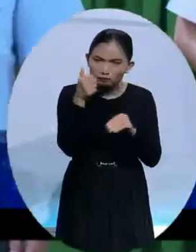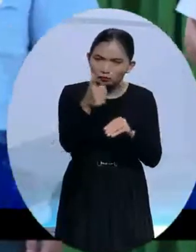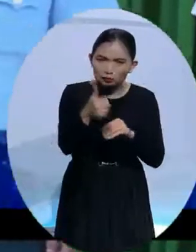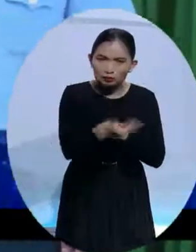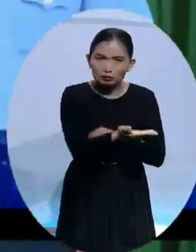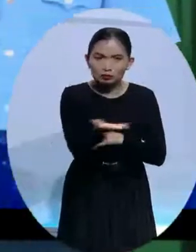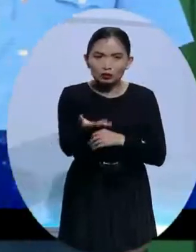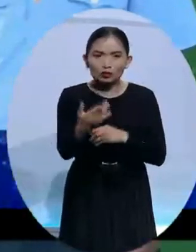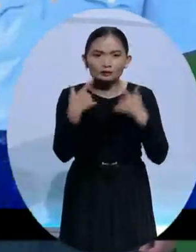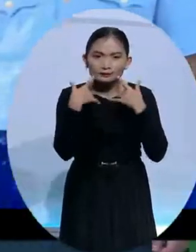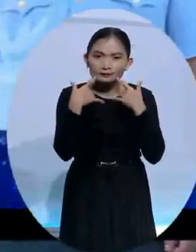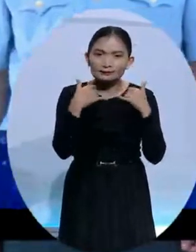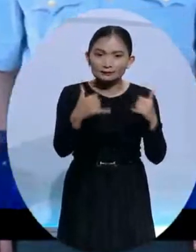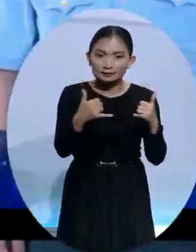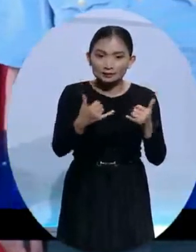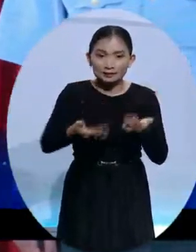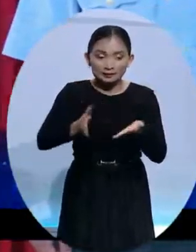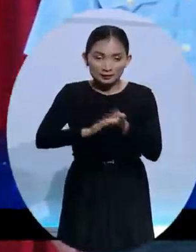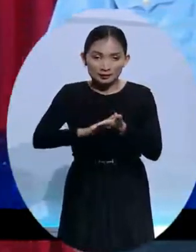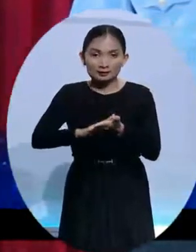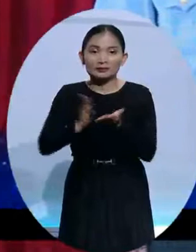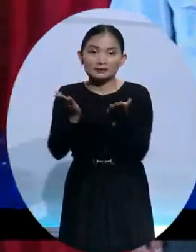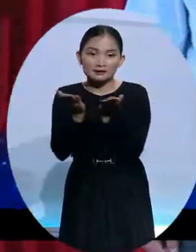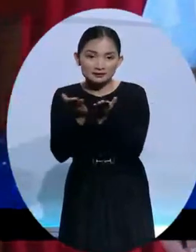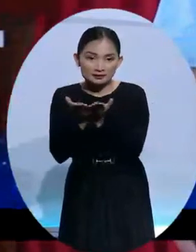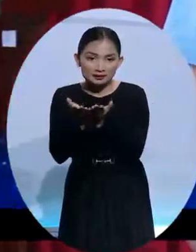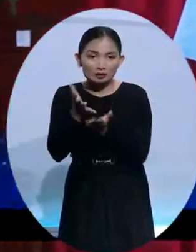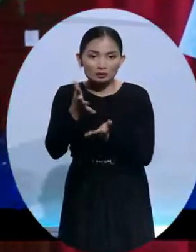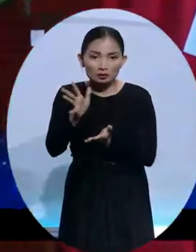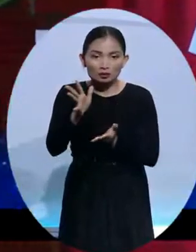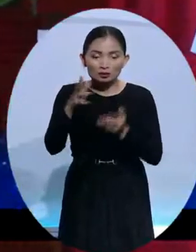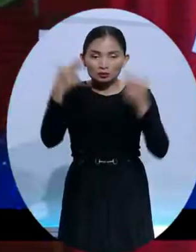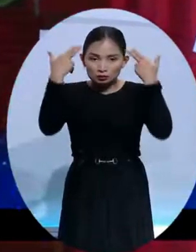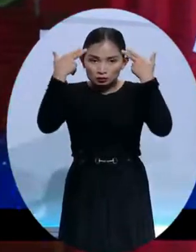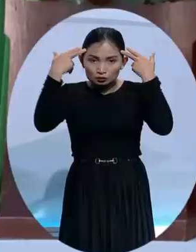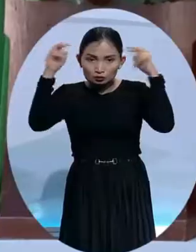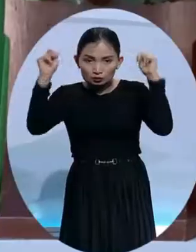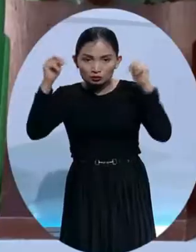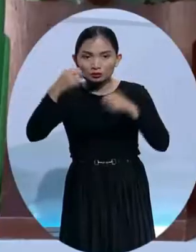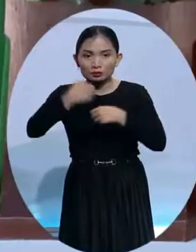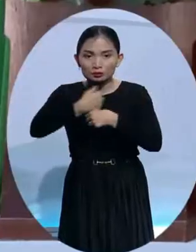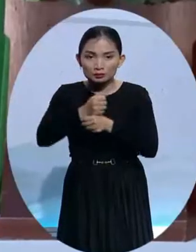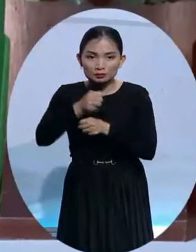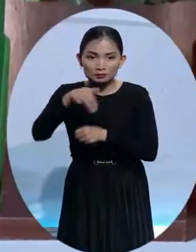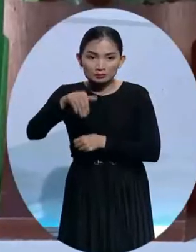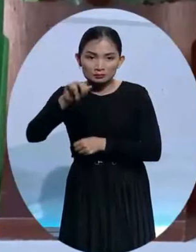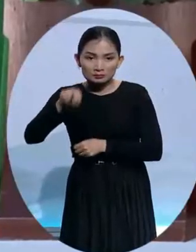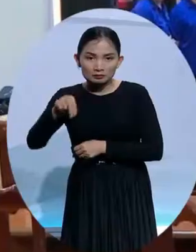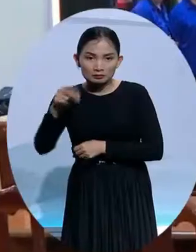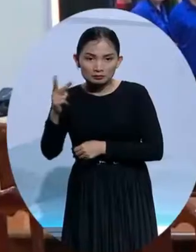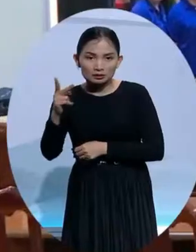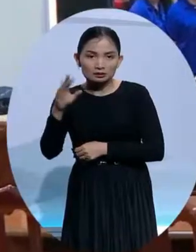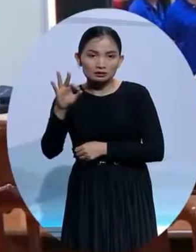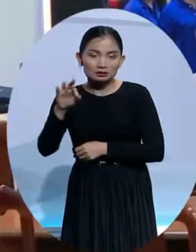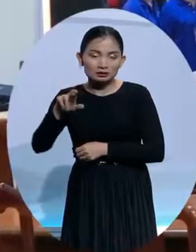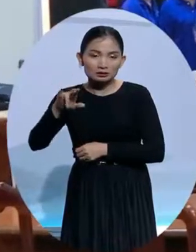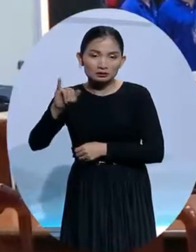tặng sách của đồng chí Nguyễn Minh Triết, nguyên Chủ tịch nước cho Huyện ủy, Ủy ban Nhân dân huyện Côn Đảo và tủ sách khuyến học.